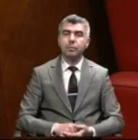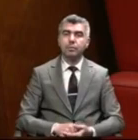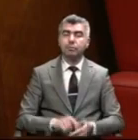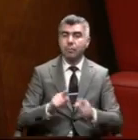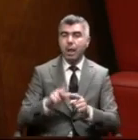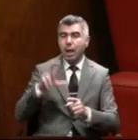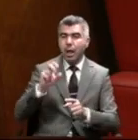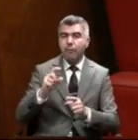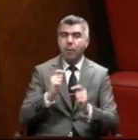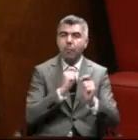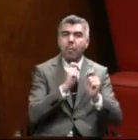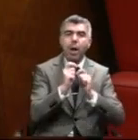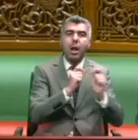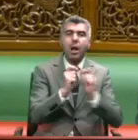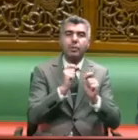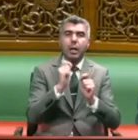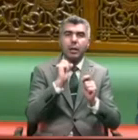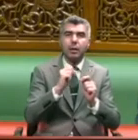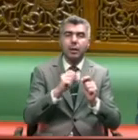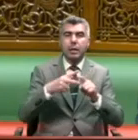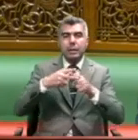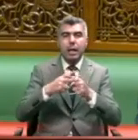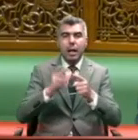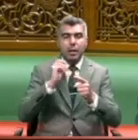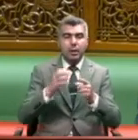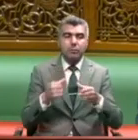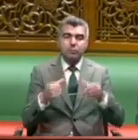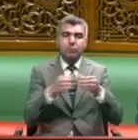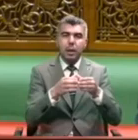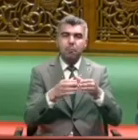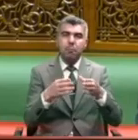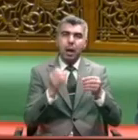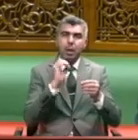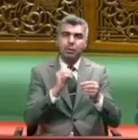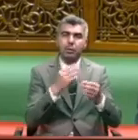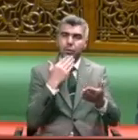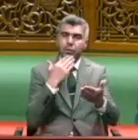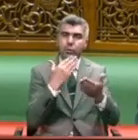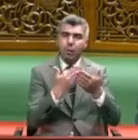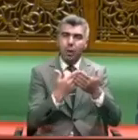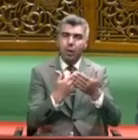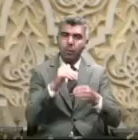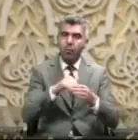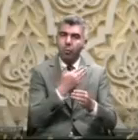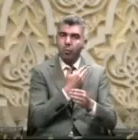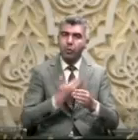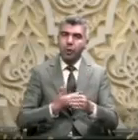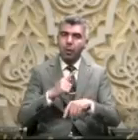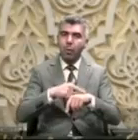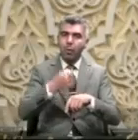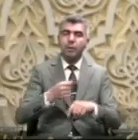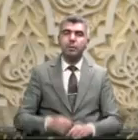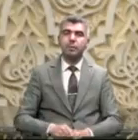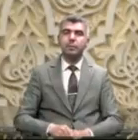نقاشا مستفيدا داخل غرفه التجاره والصناعه للخدمات بمراكش شكرا انتهى الوقت المخصص